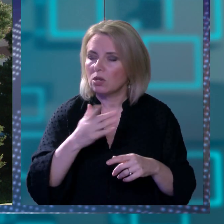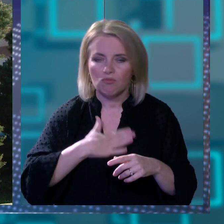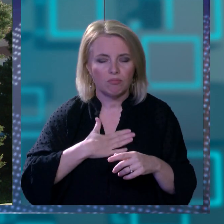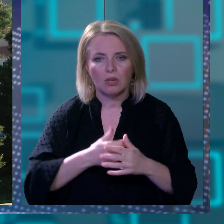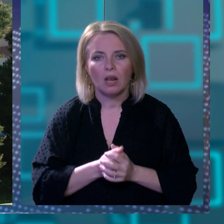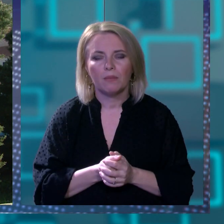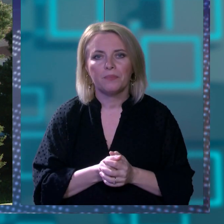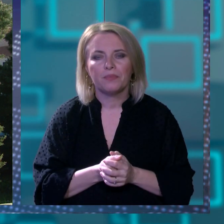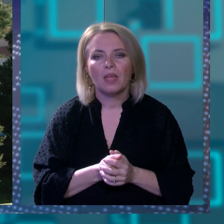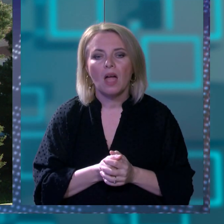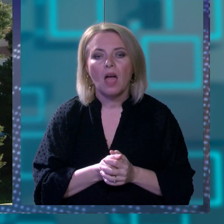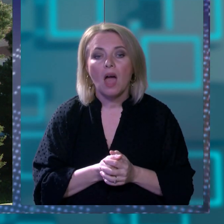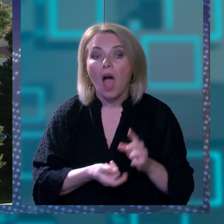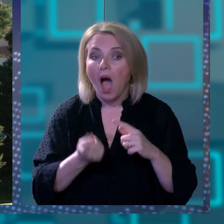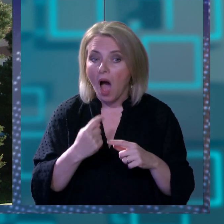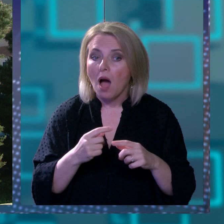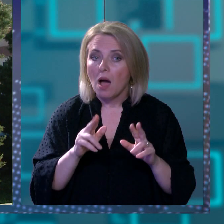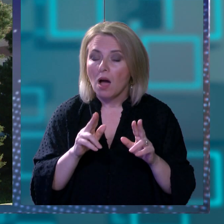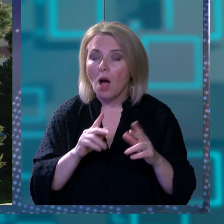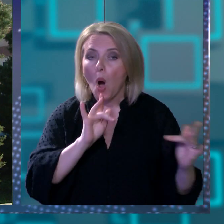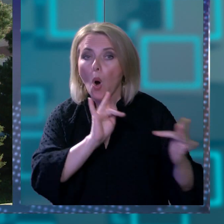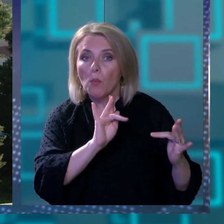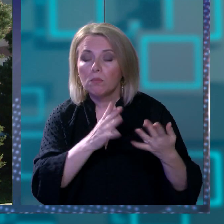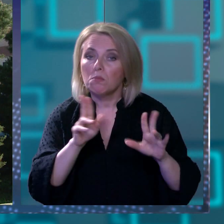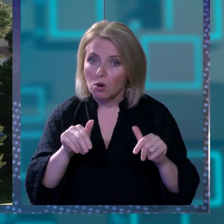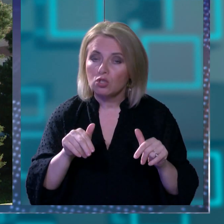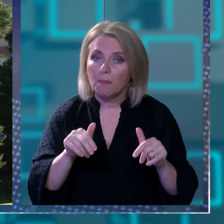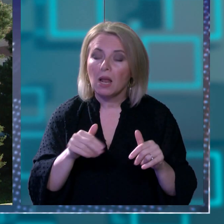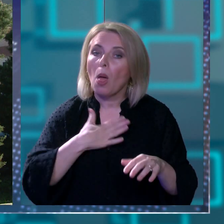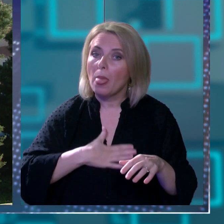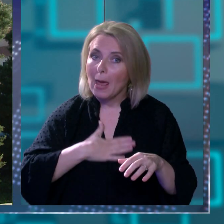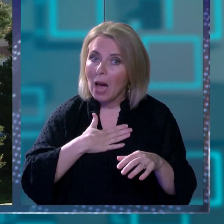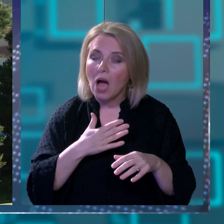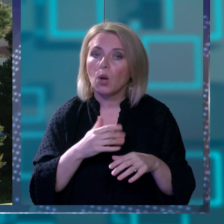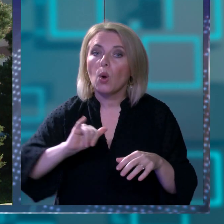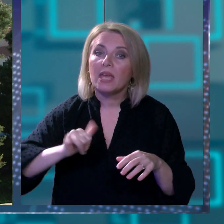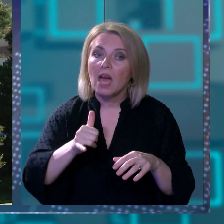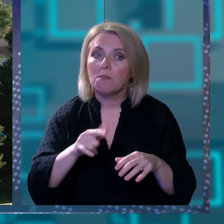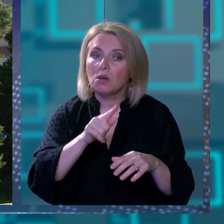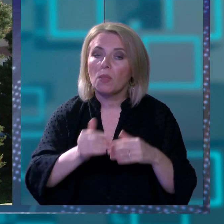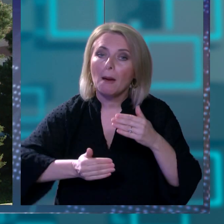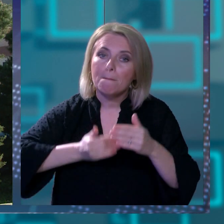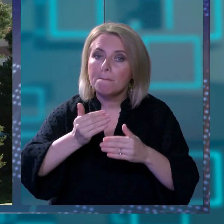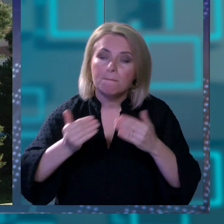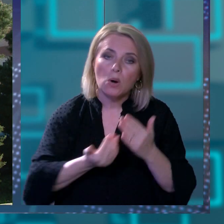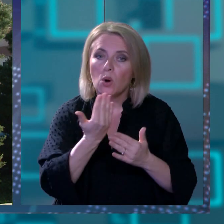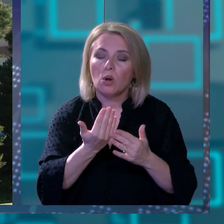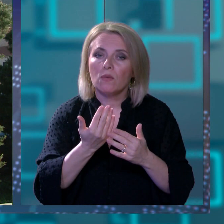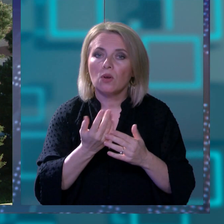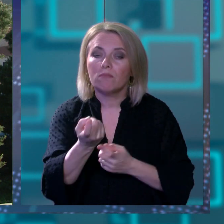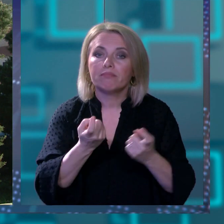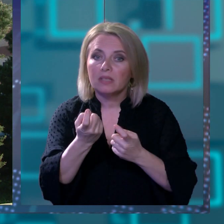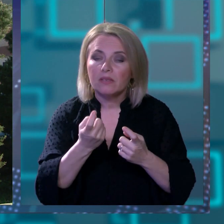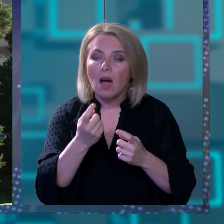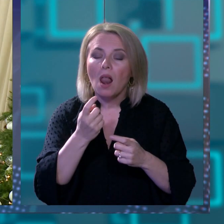nam nikome ne treba, a možda bi oporbi to bilo drago jer bi onda ponovo skrenuli